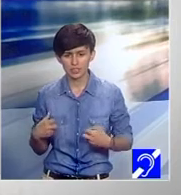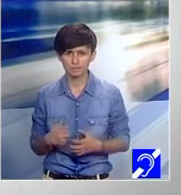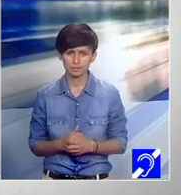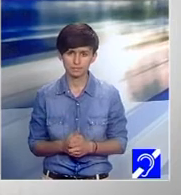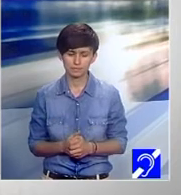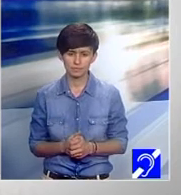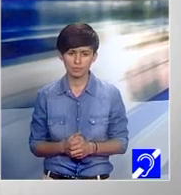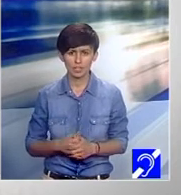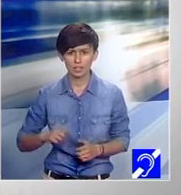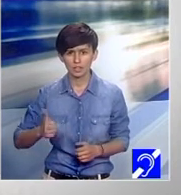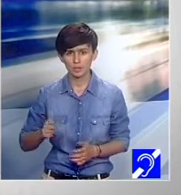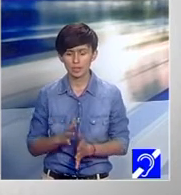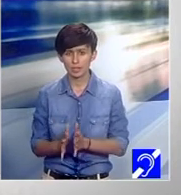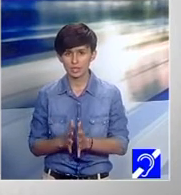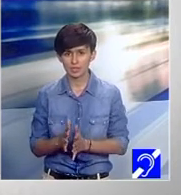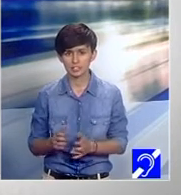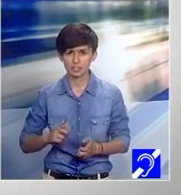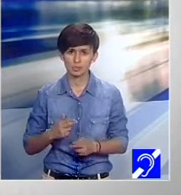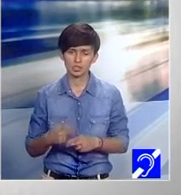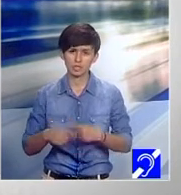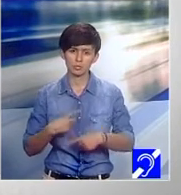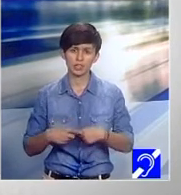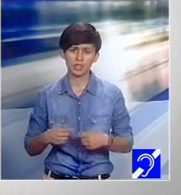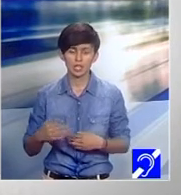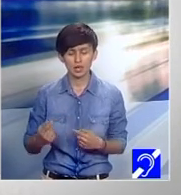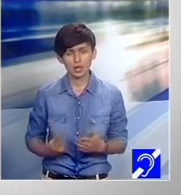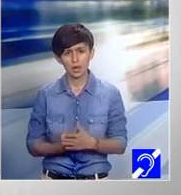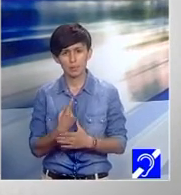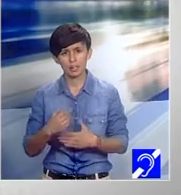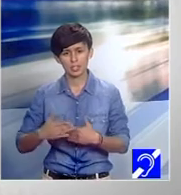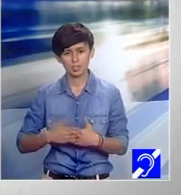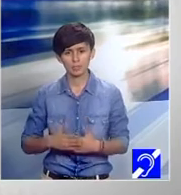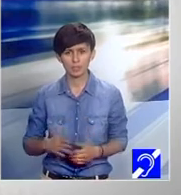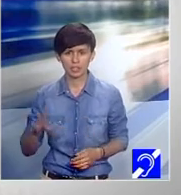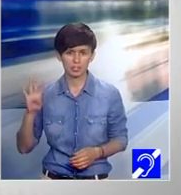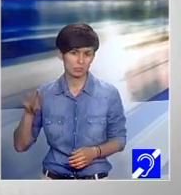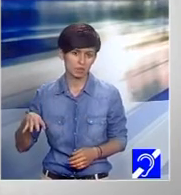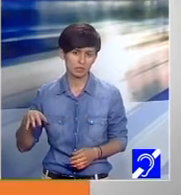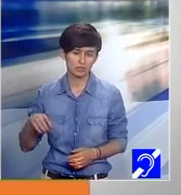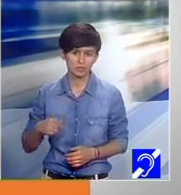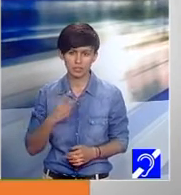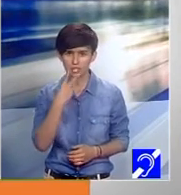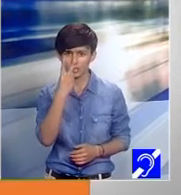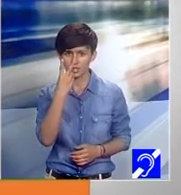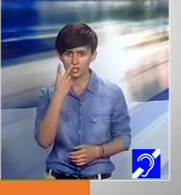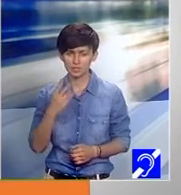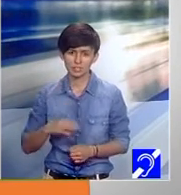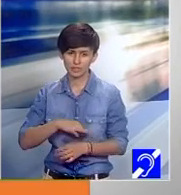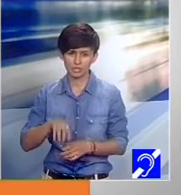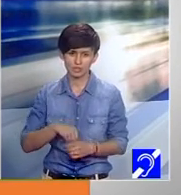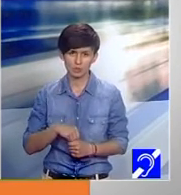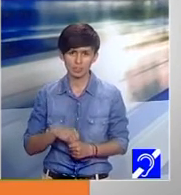Primele semne de boală apar în jurul vârstei de 3-4 luni, când părinții observă că acel copil nu mai ține